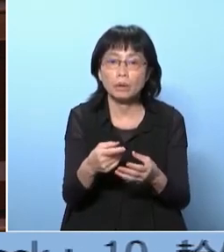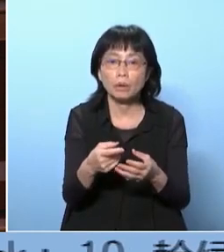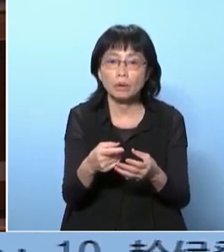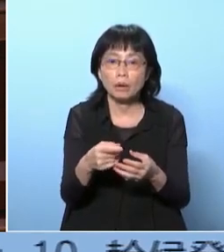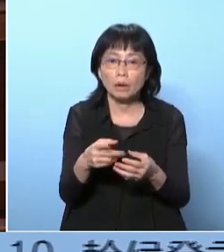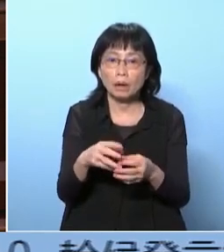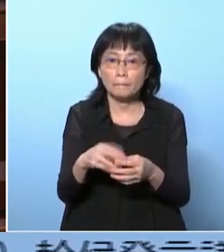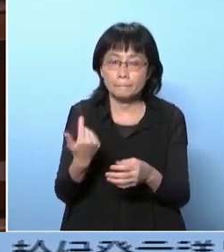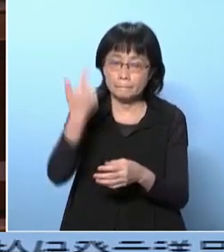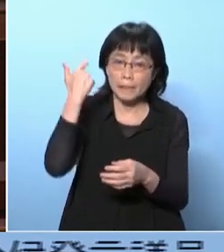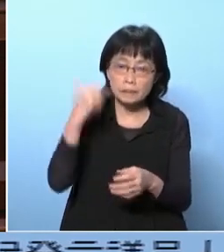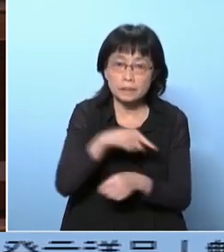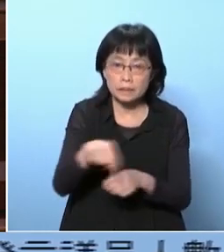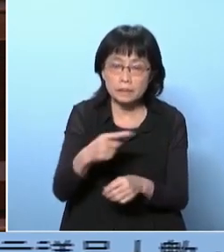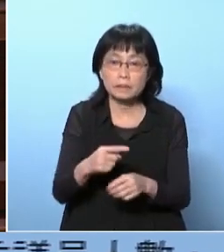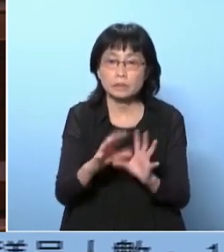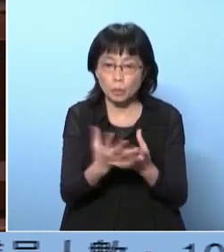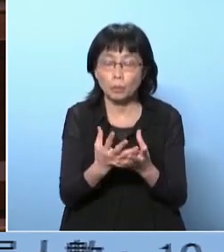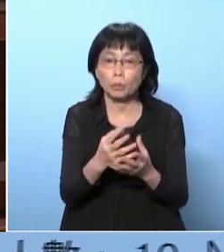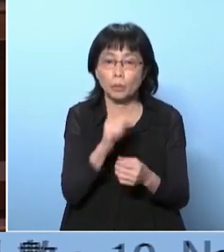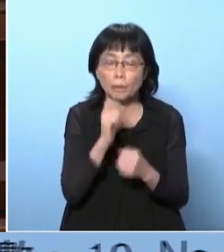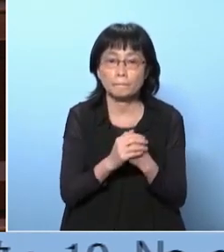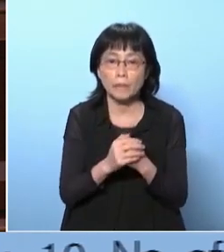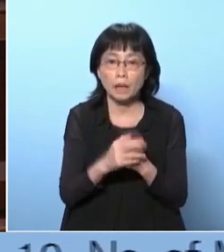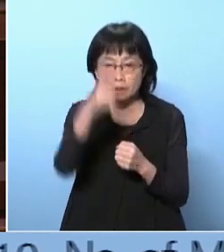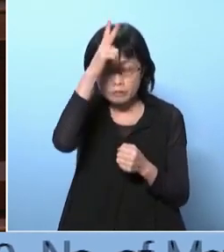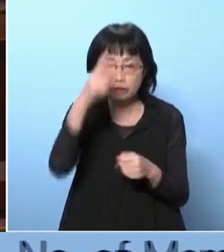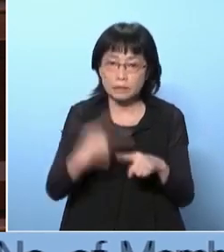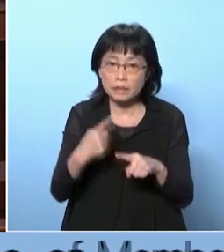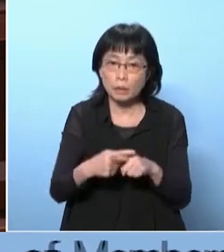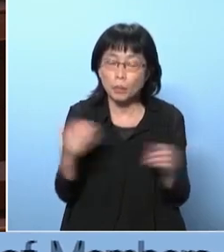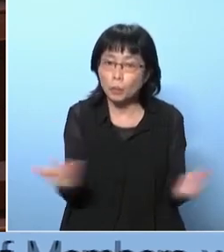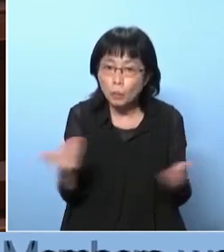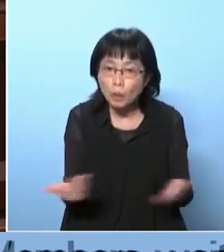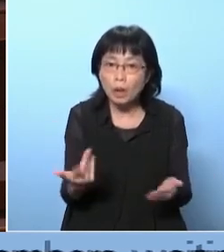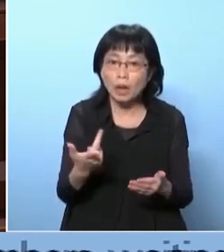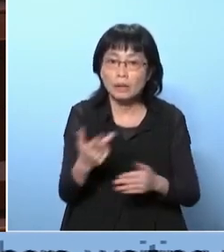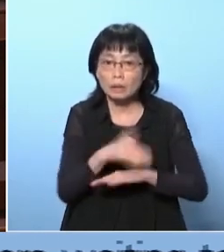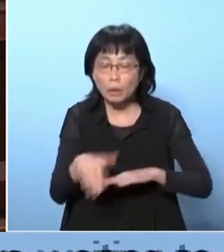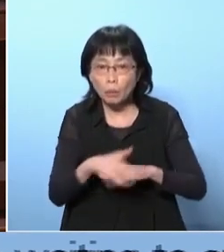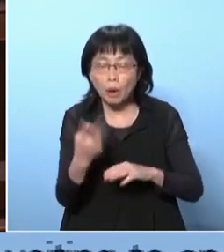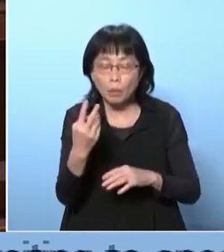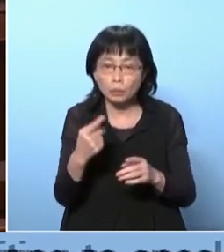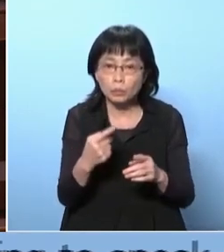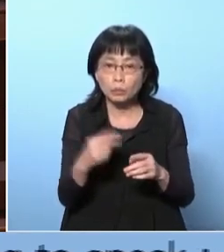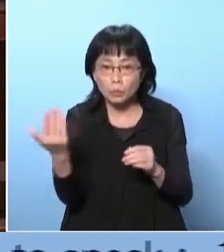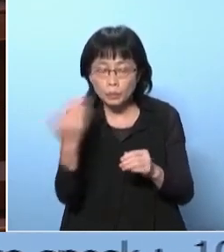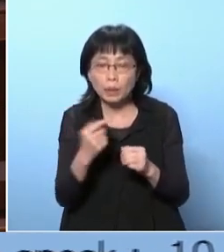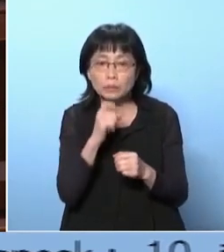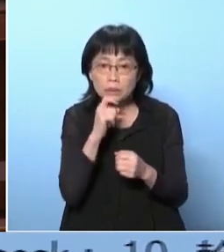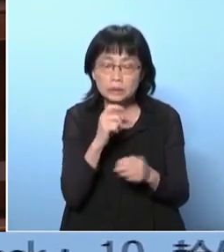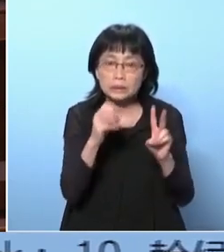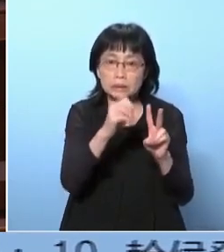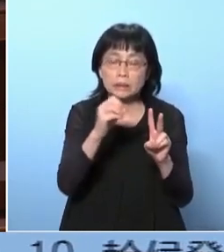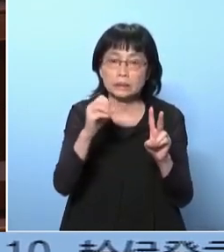以自然保育和可持續發展的原則，致力推動綠色旅遊。旅遊事務處在2019年開始是